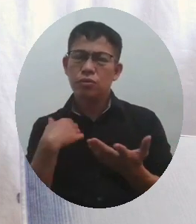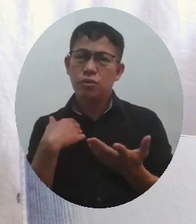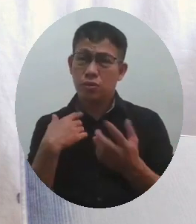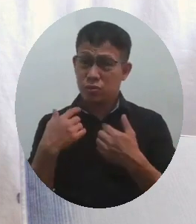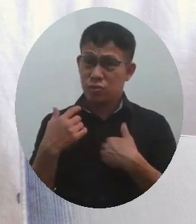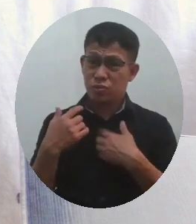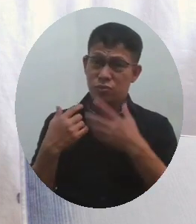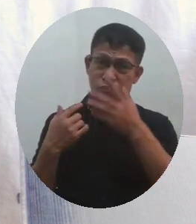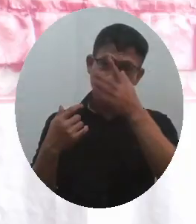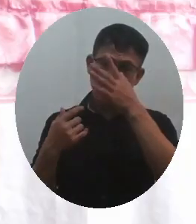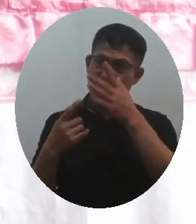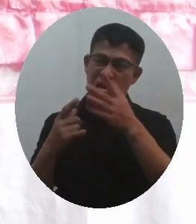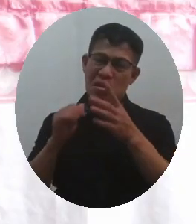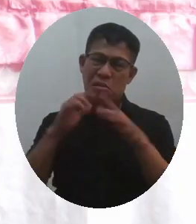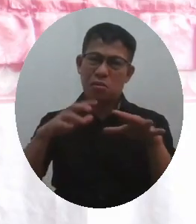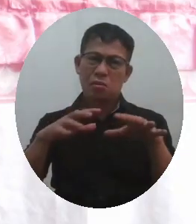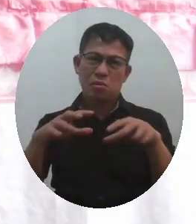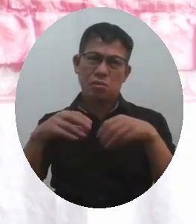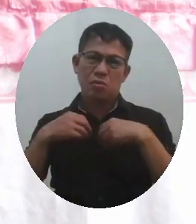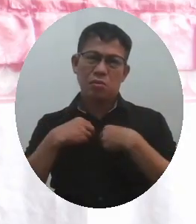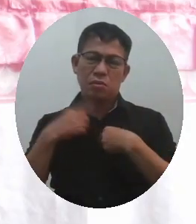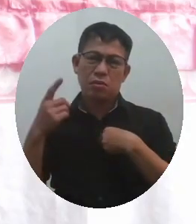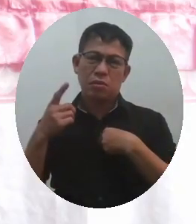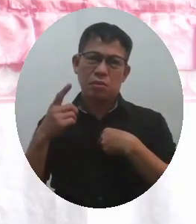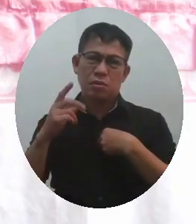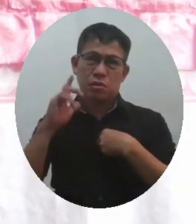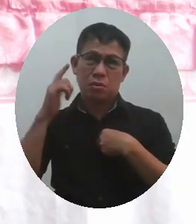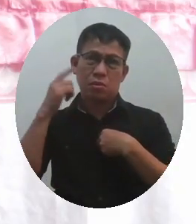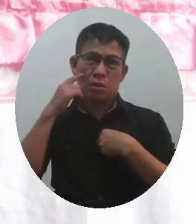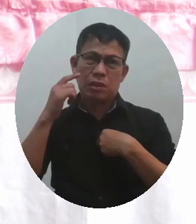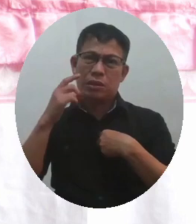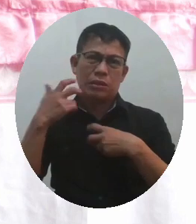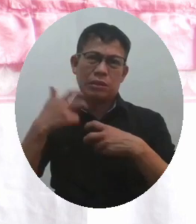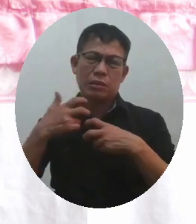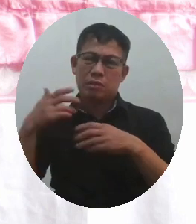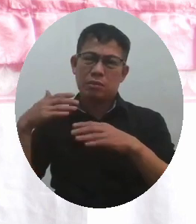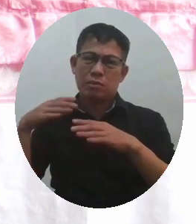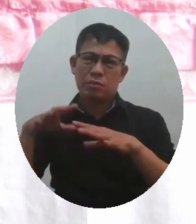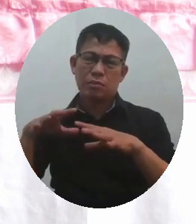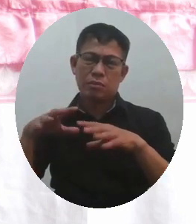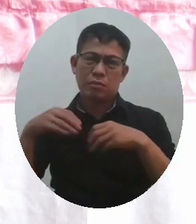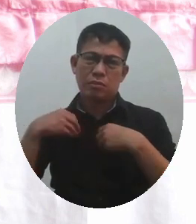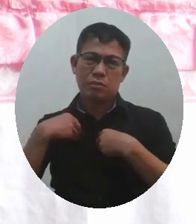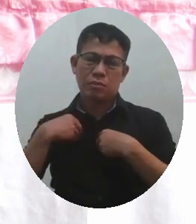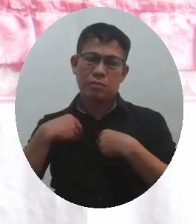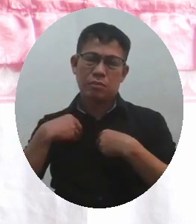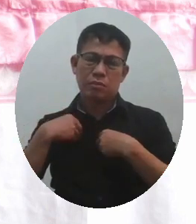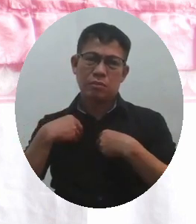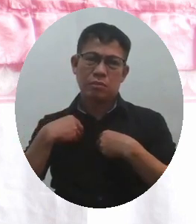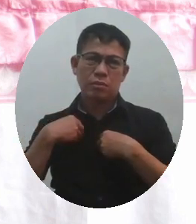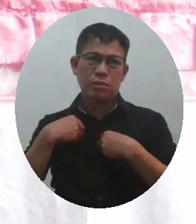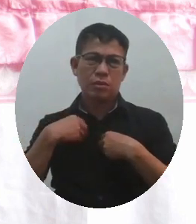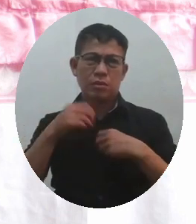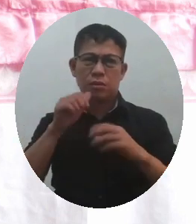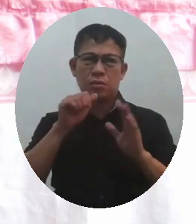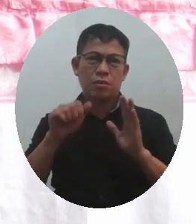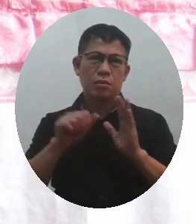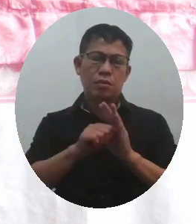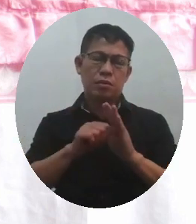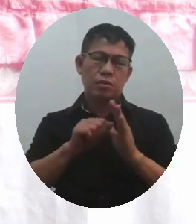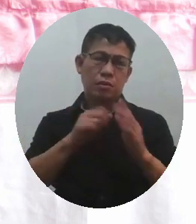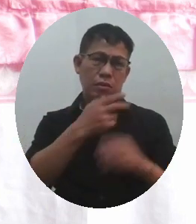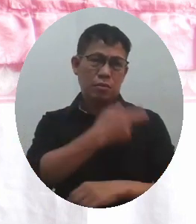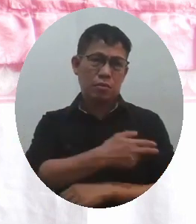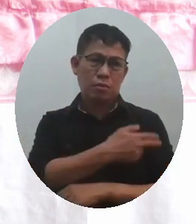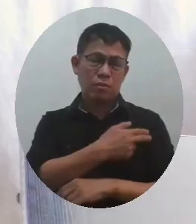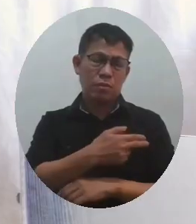pag magulang ka, minsan ayaw pa nilang tanggapin. Pag public, napakahirap. Buti sana kung kaya sa private.